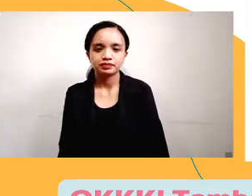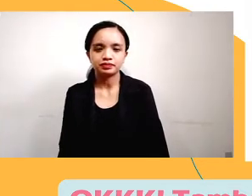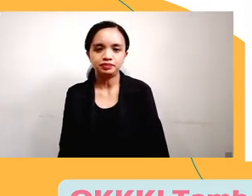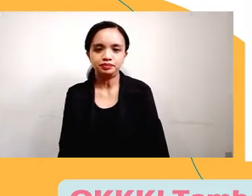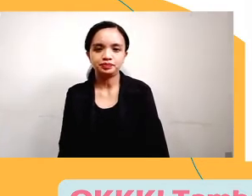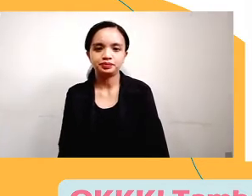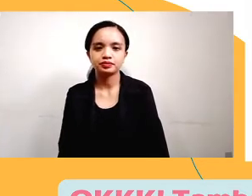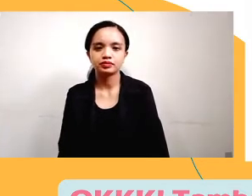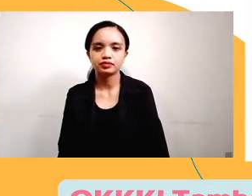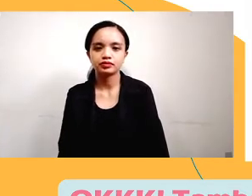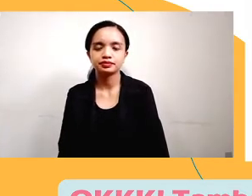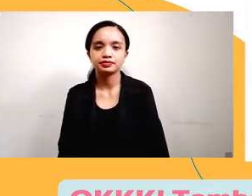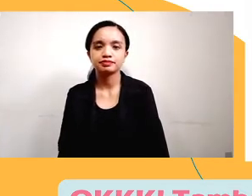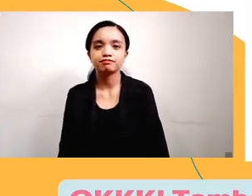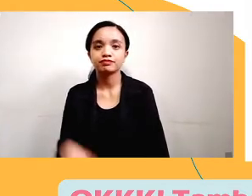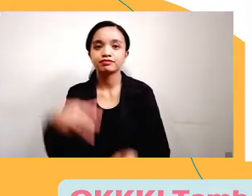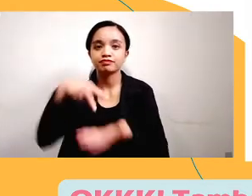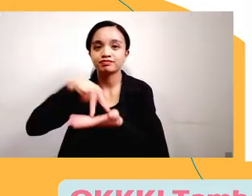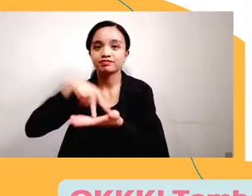Ayun po tayo lahat.